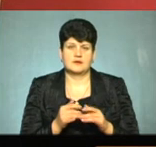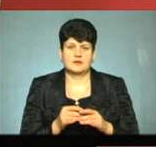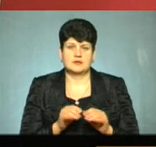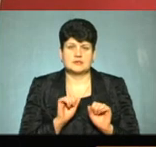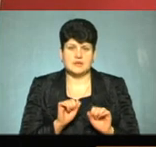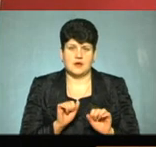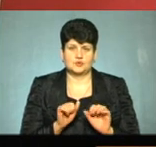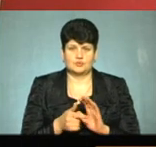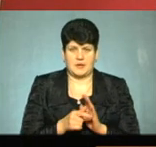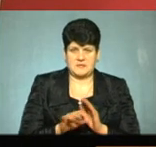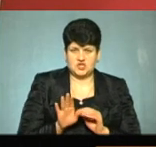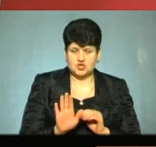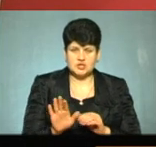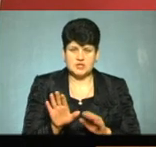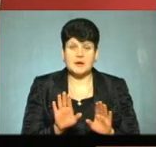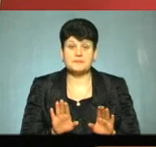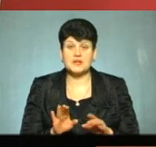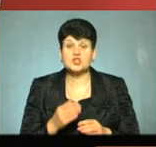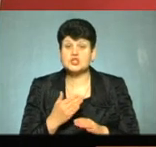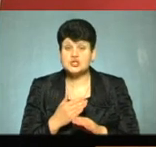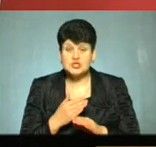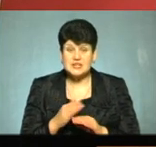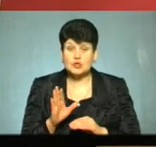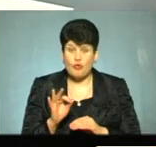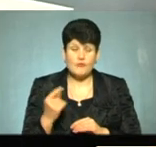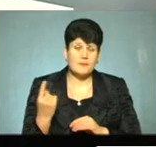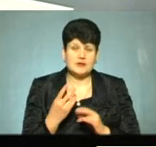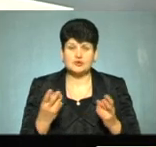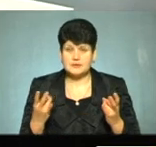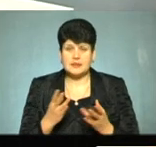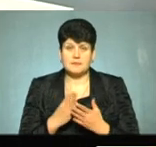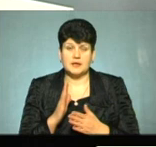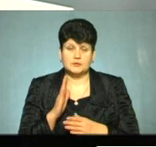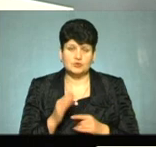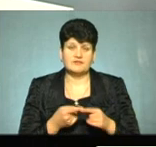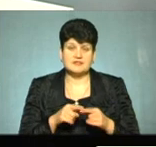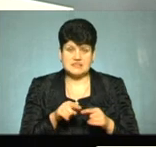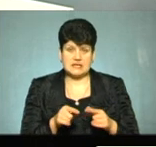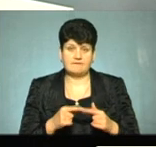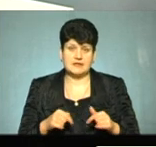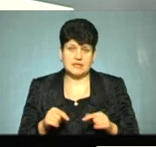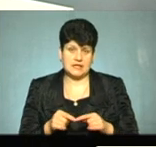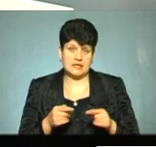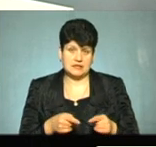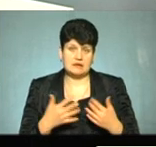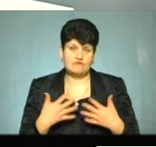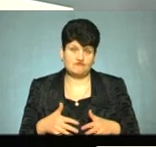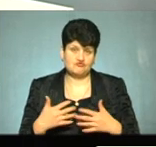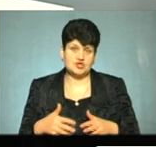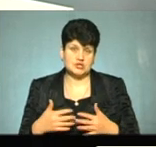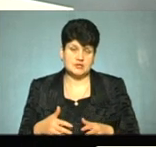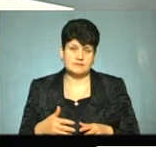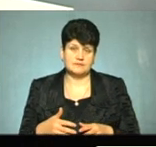заходів. Тобто, частково перше необхідне, яке має бути забезпечене в даних інфекційних відділеннях,